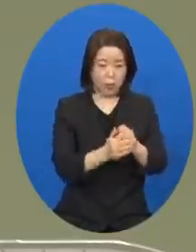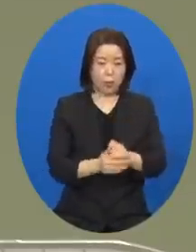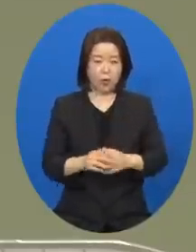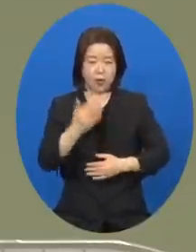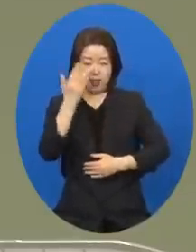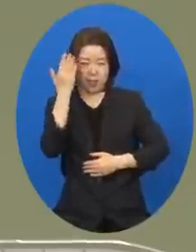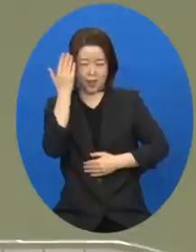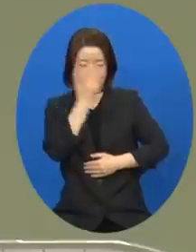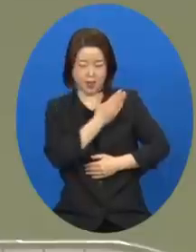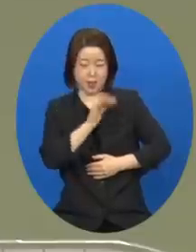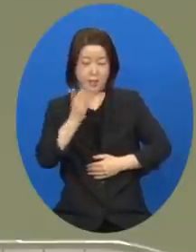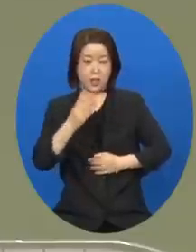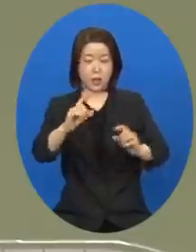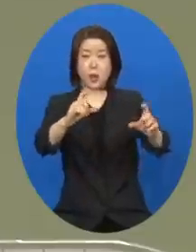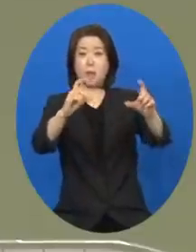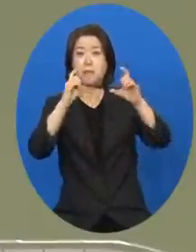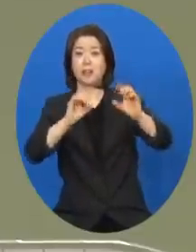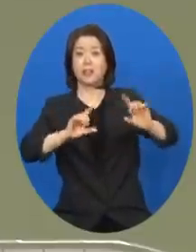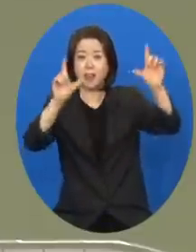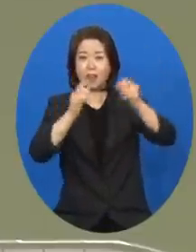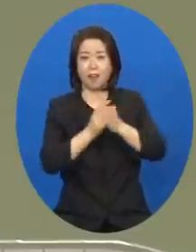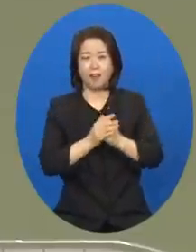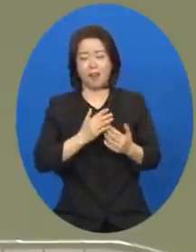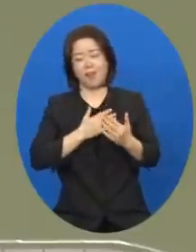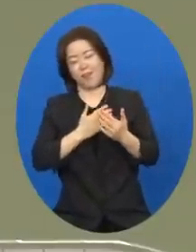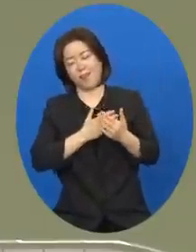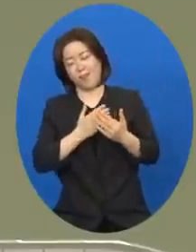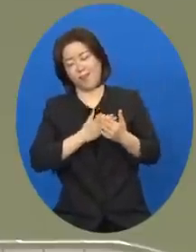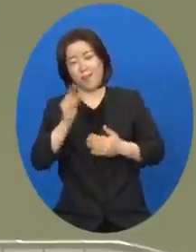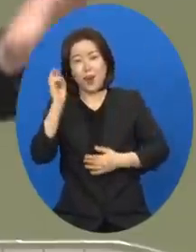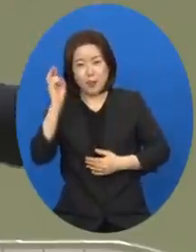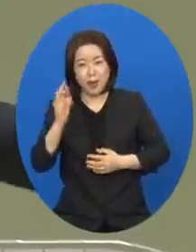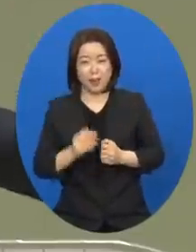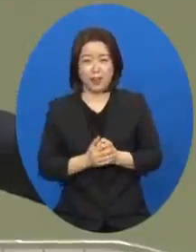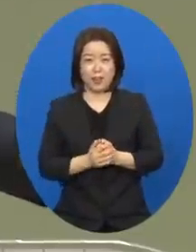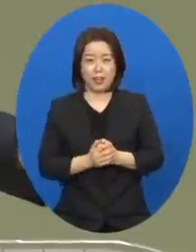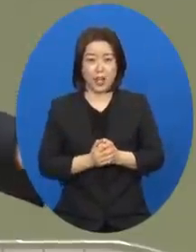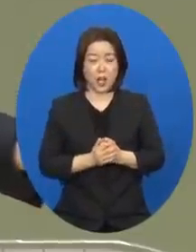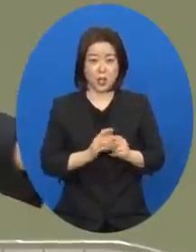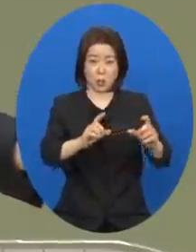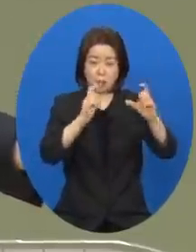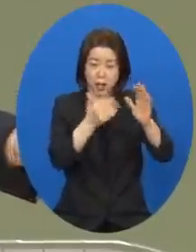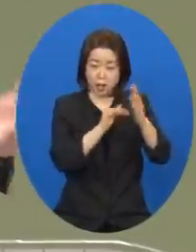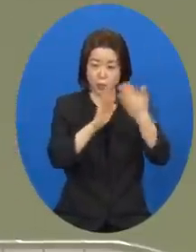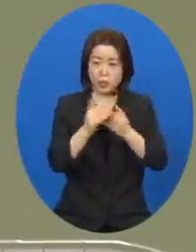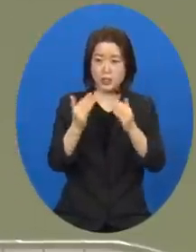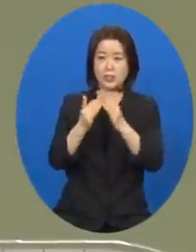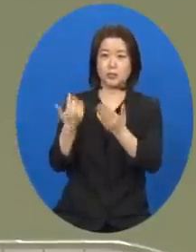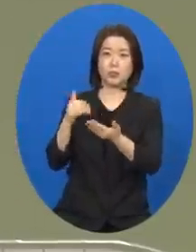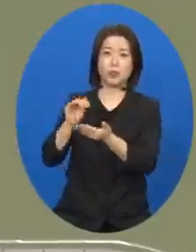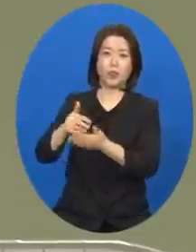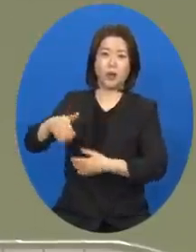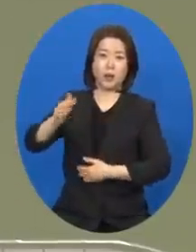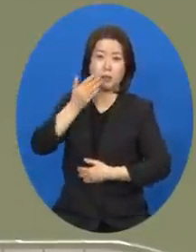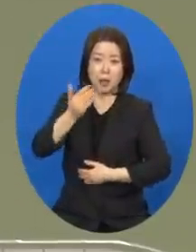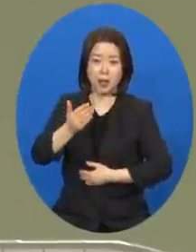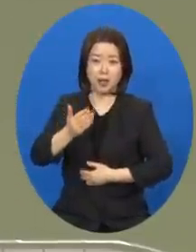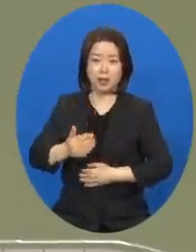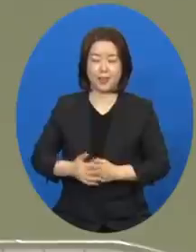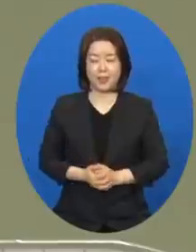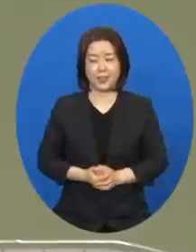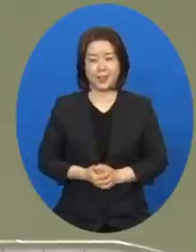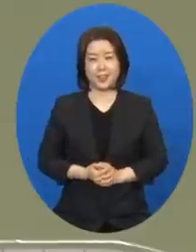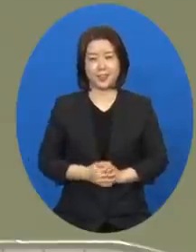날입니다. 얼마나 가슴이 설레겠어요. 그리고 이제 집으로 돌아갈 수 있게 됩니다. 그런데 그